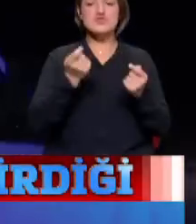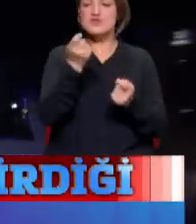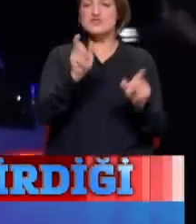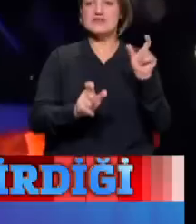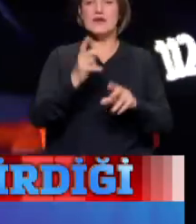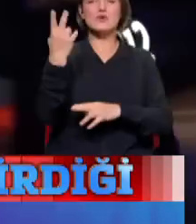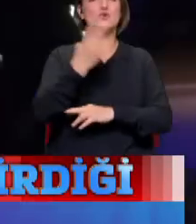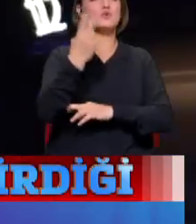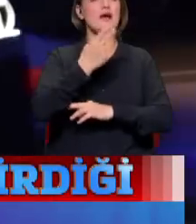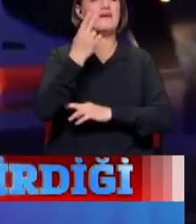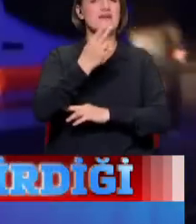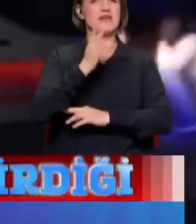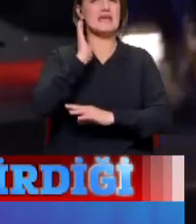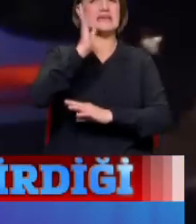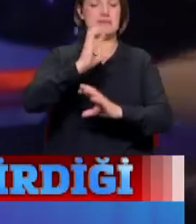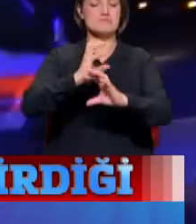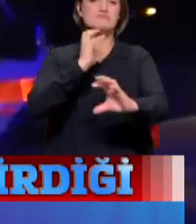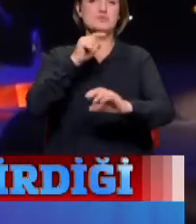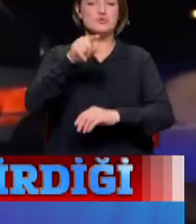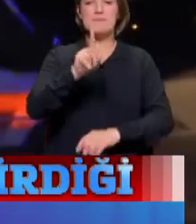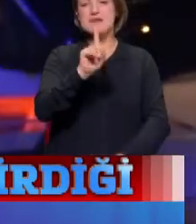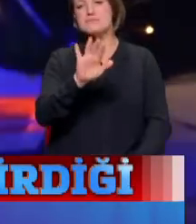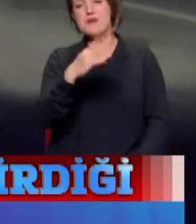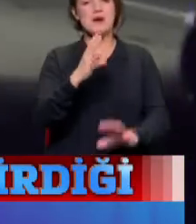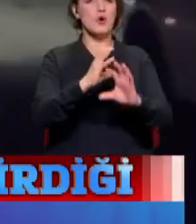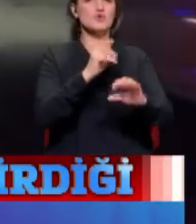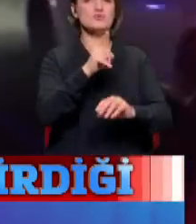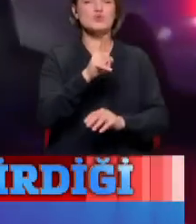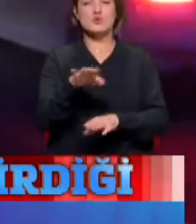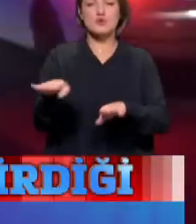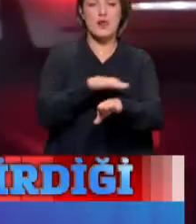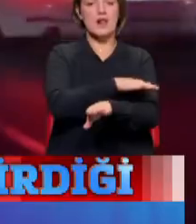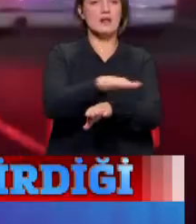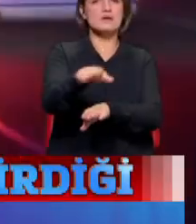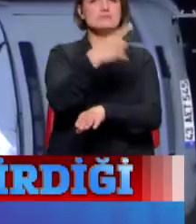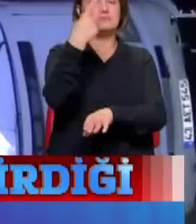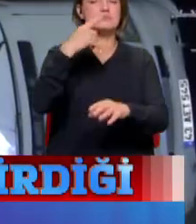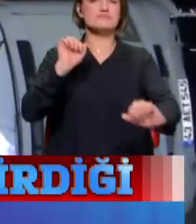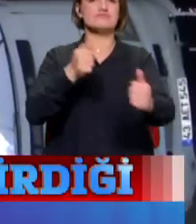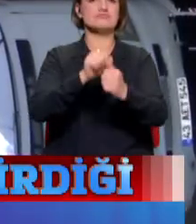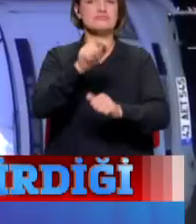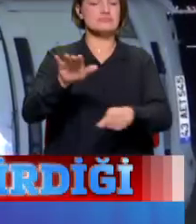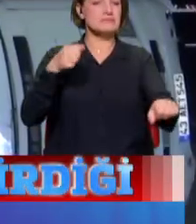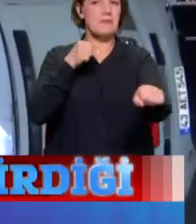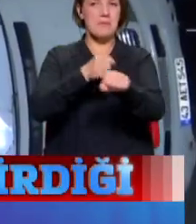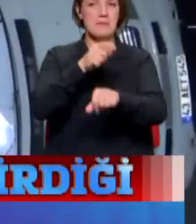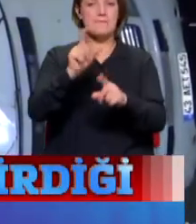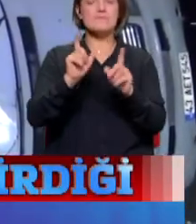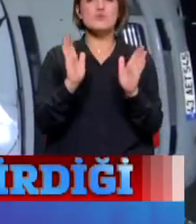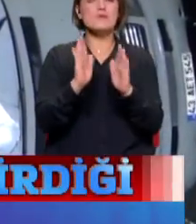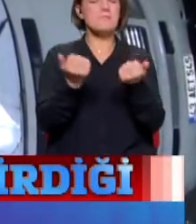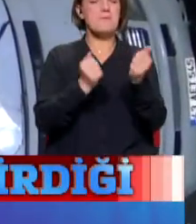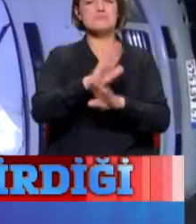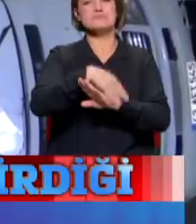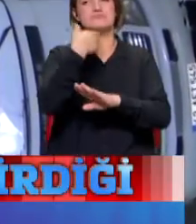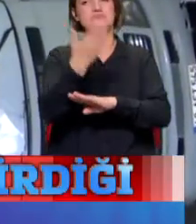Kütahya'nın Gediz ilçesine götüren Midibüs bir başka minibüs Sollama sırasında çarpıştı çarpışmanın etkisiyle Midibüs yola